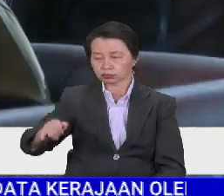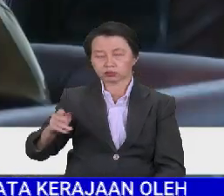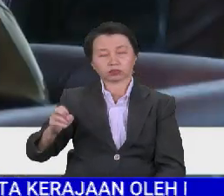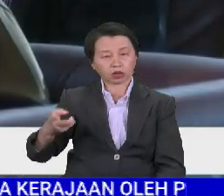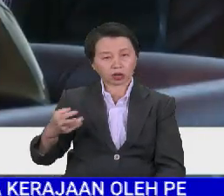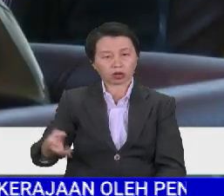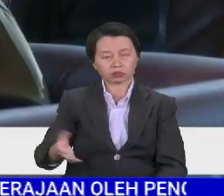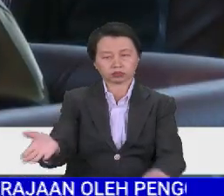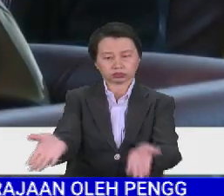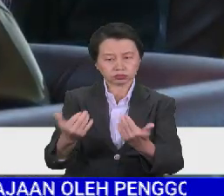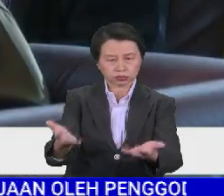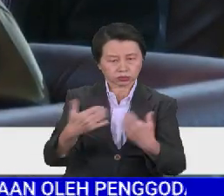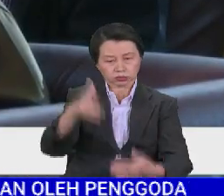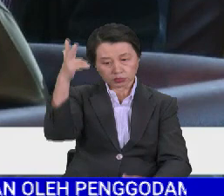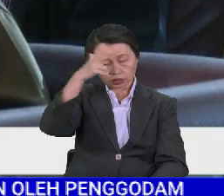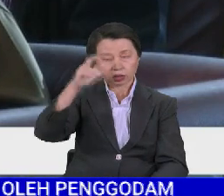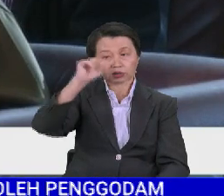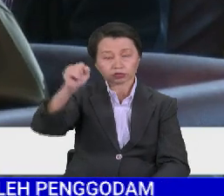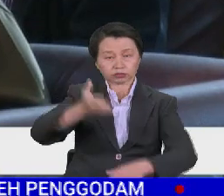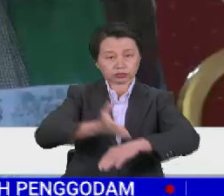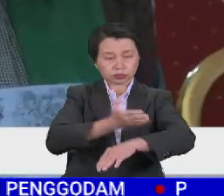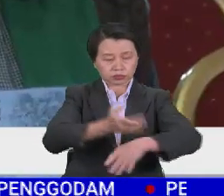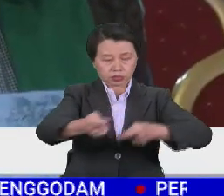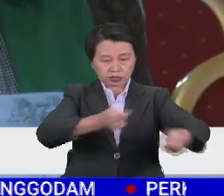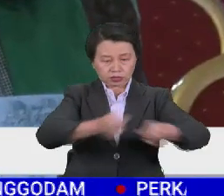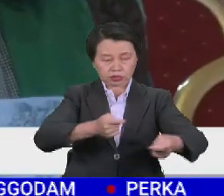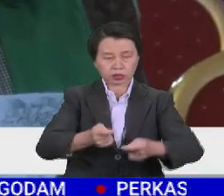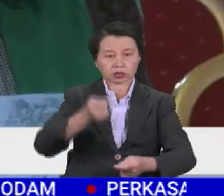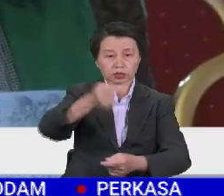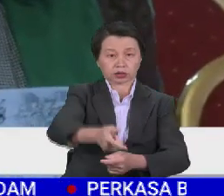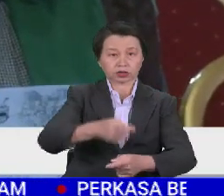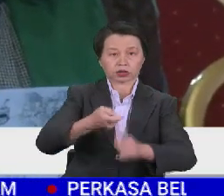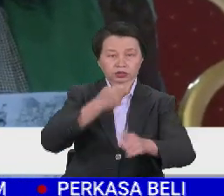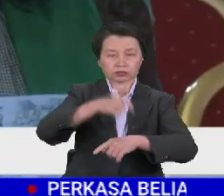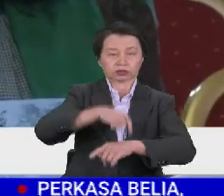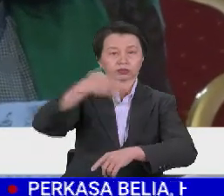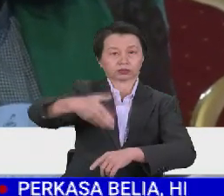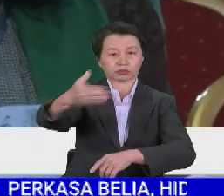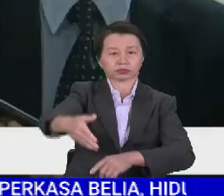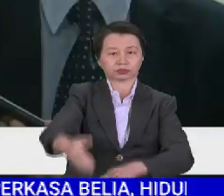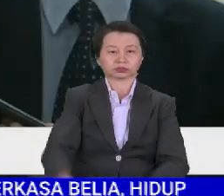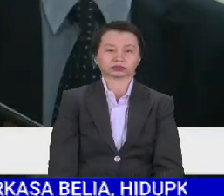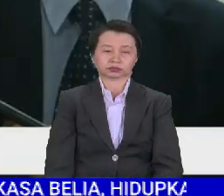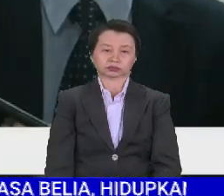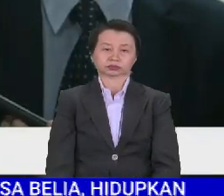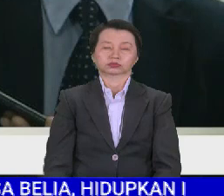daripada kerajaan sampah dalam memperkasa takbir urus wakaf dari semasa ke semasa